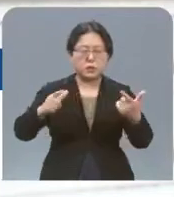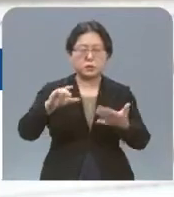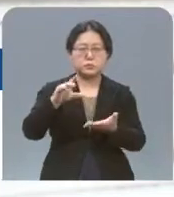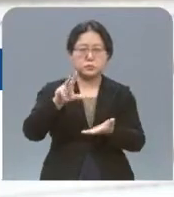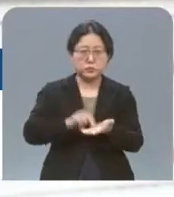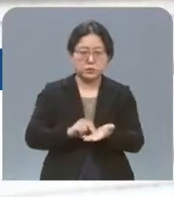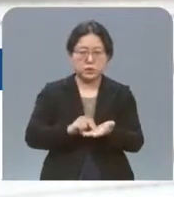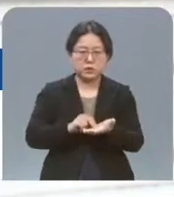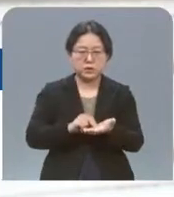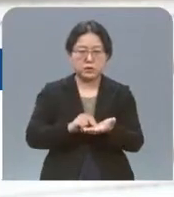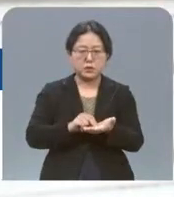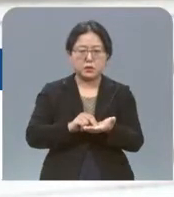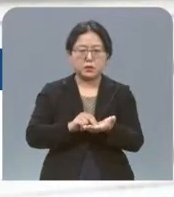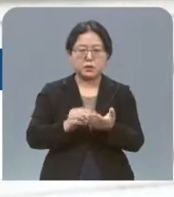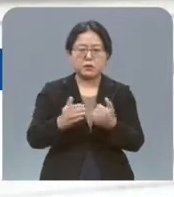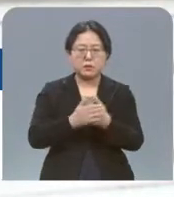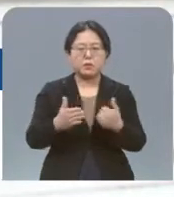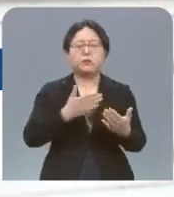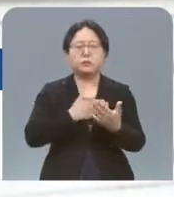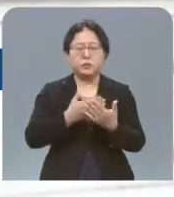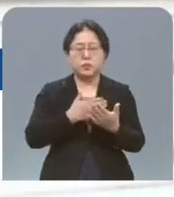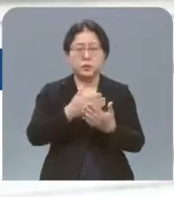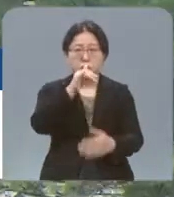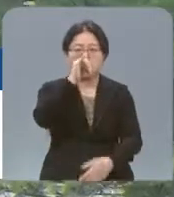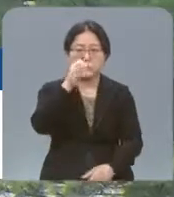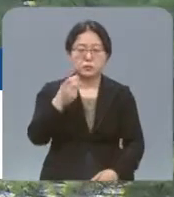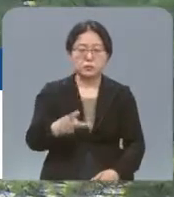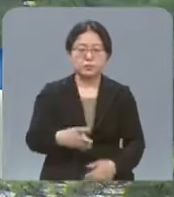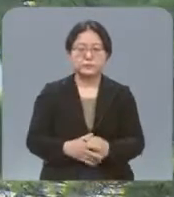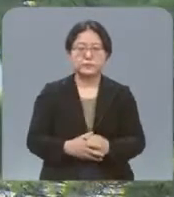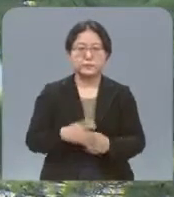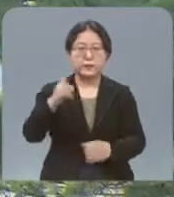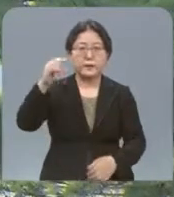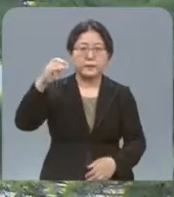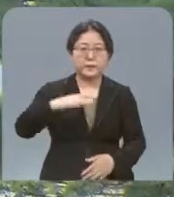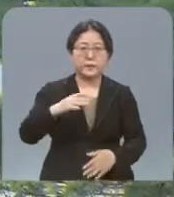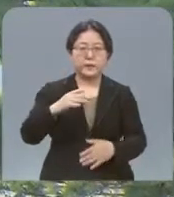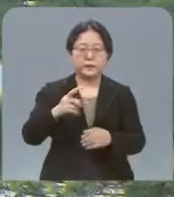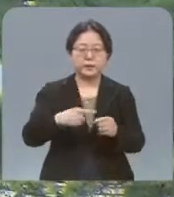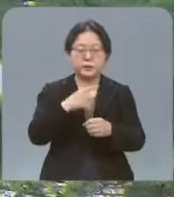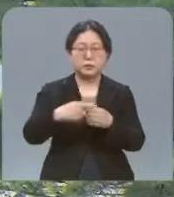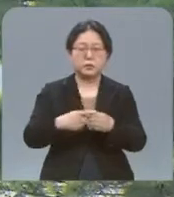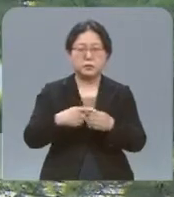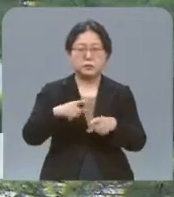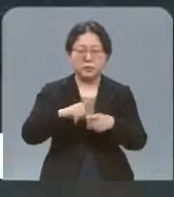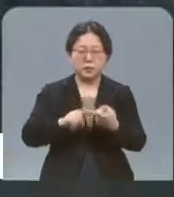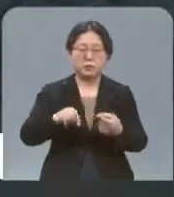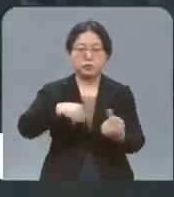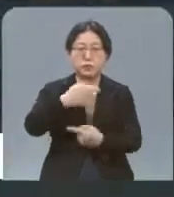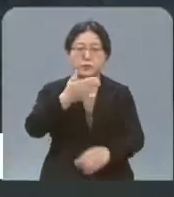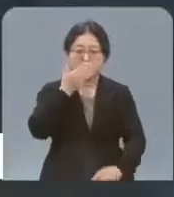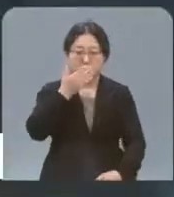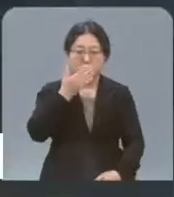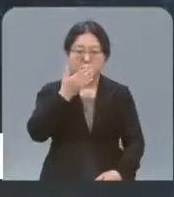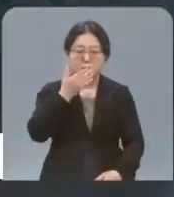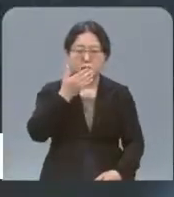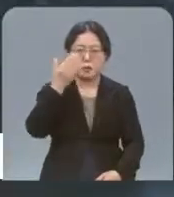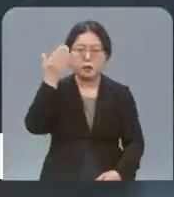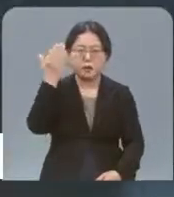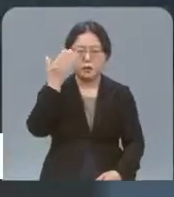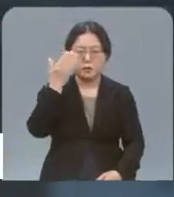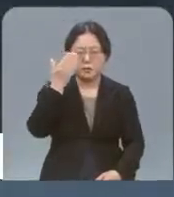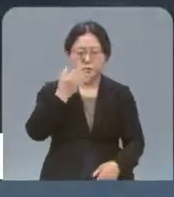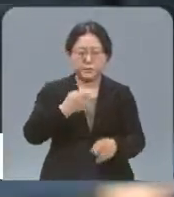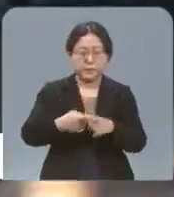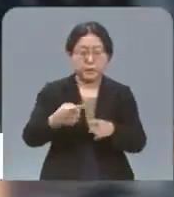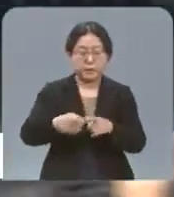이런 문제점들 때문에 굉장히 불안해하고 있고. 한빛원전 측은 정상 가동해도 안전하다는 구조 건전성 평가에